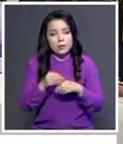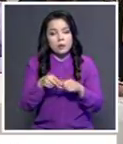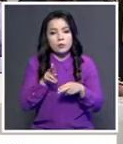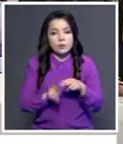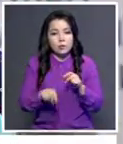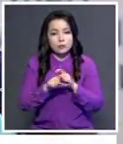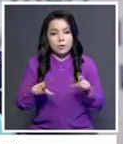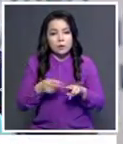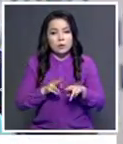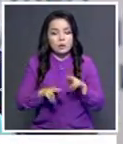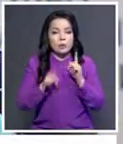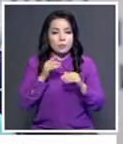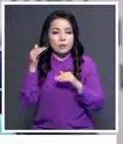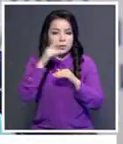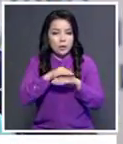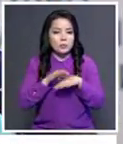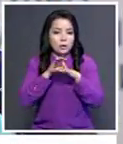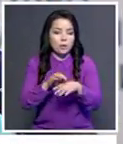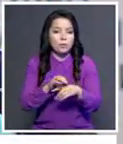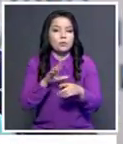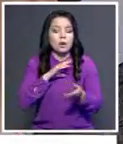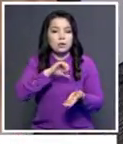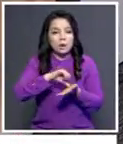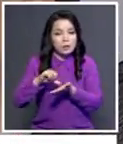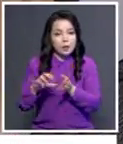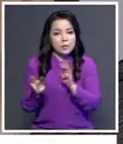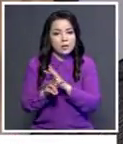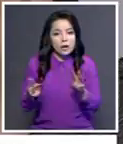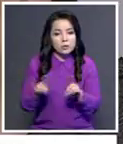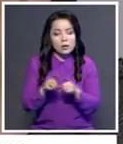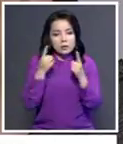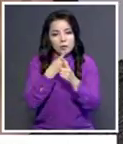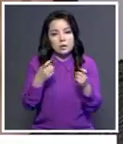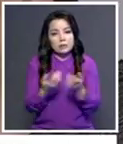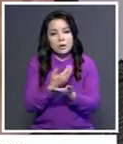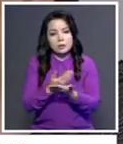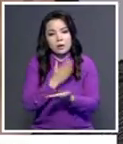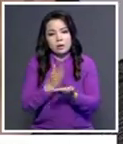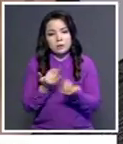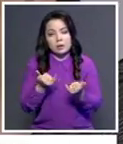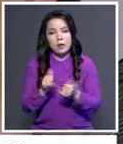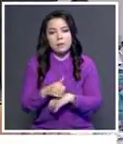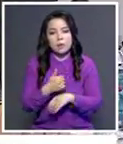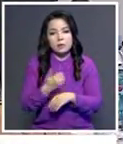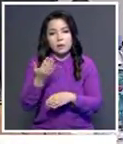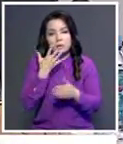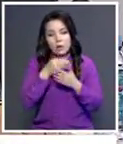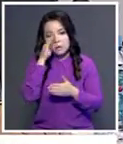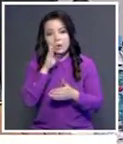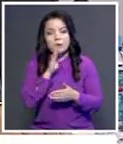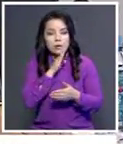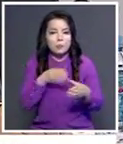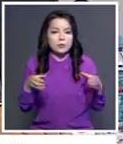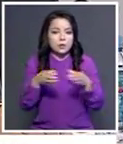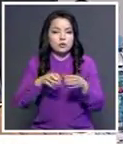білдірді. Оның айтуынша, мұндай кештерді өткізуге қатысты министрліктің арнайы тұжырымдамасы жоқ. Оны мектептің әкімшілігі мен ата-аналар